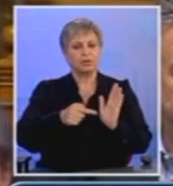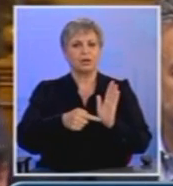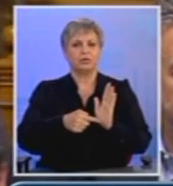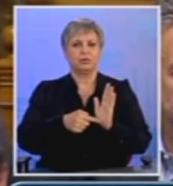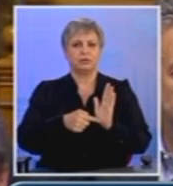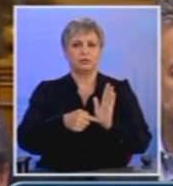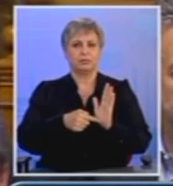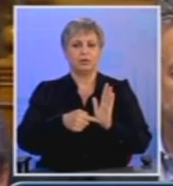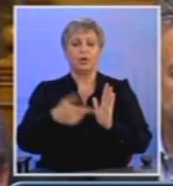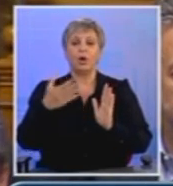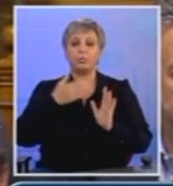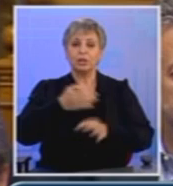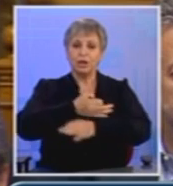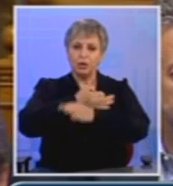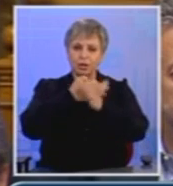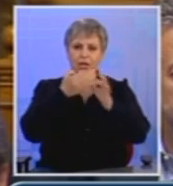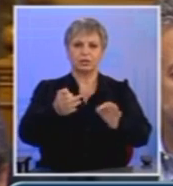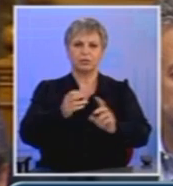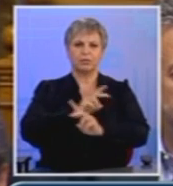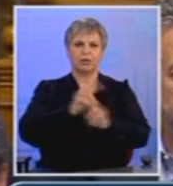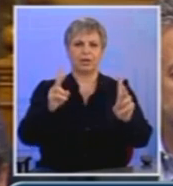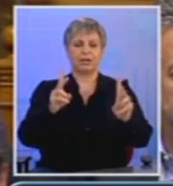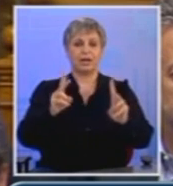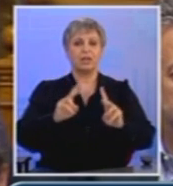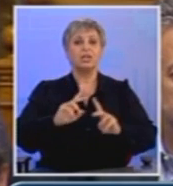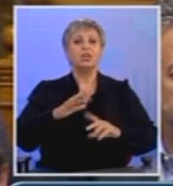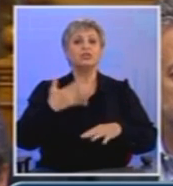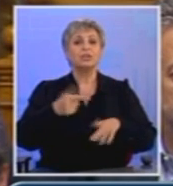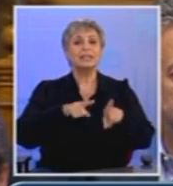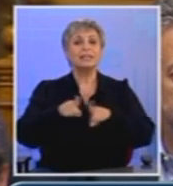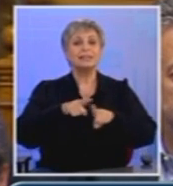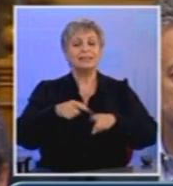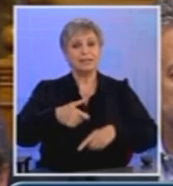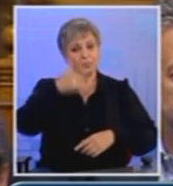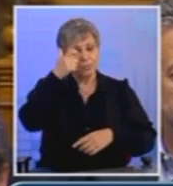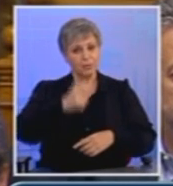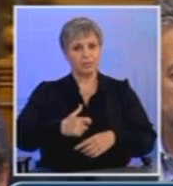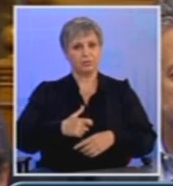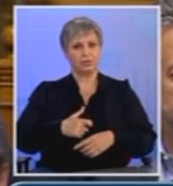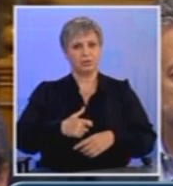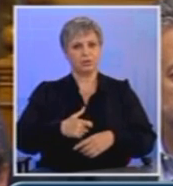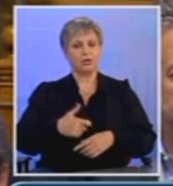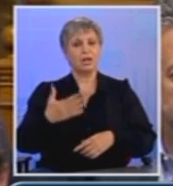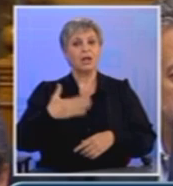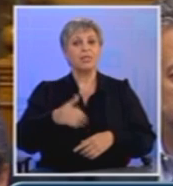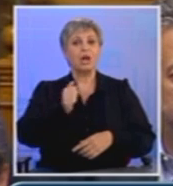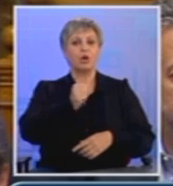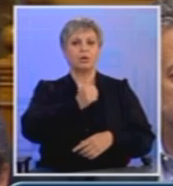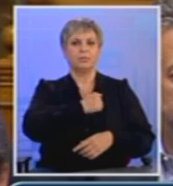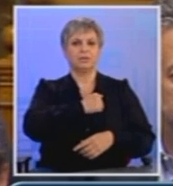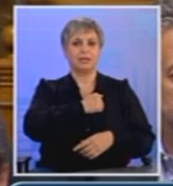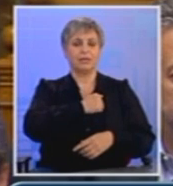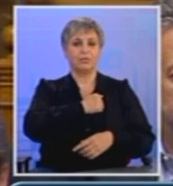να σας διαβεβαιώσω ότι σε ότι με αφορά και σε ότι αφορά θέλω να πιστεύω το σύνολο της